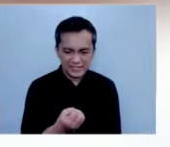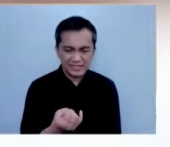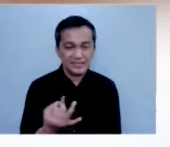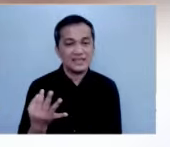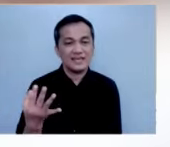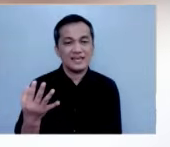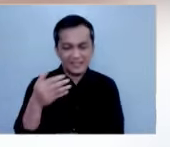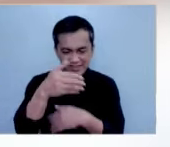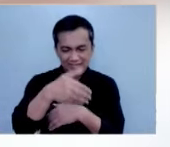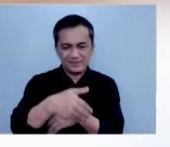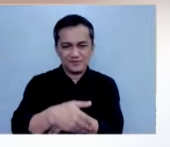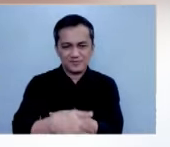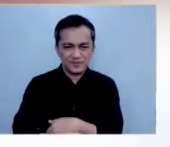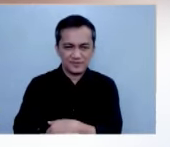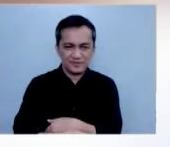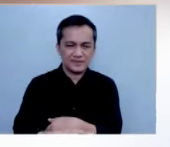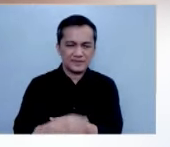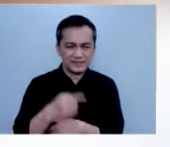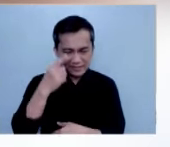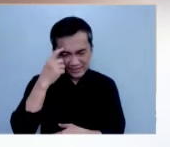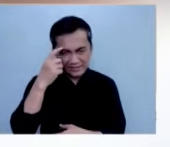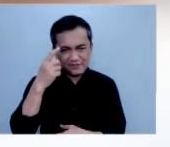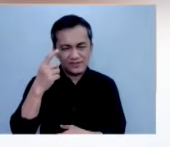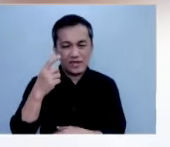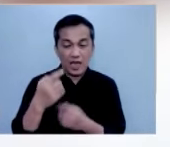tarap ng tayo